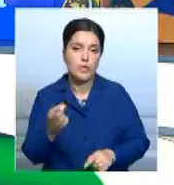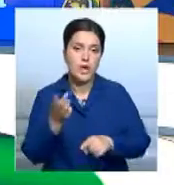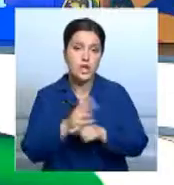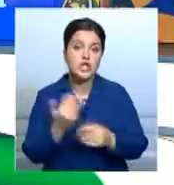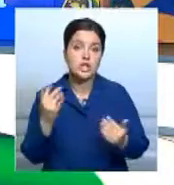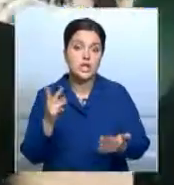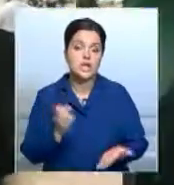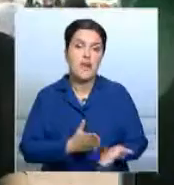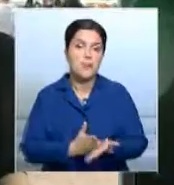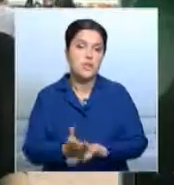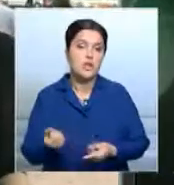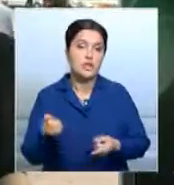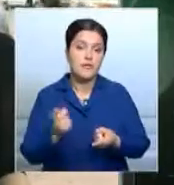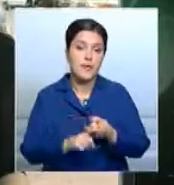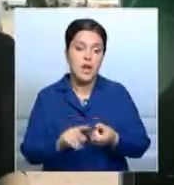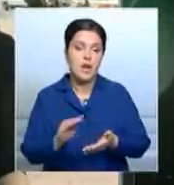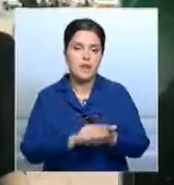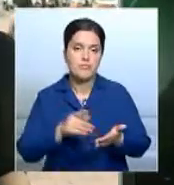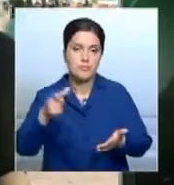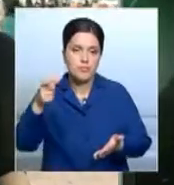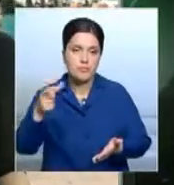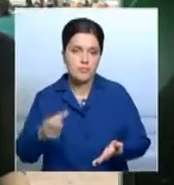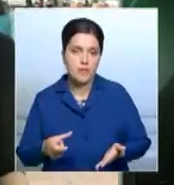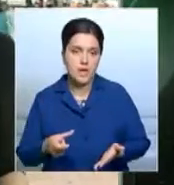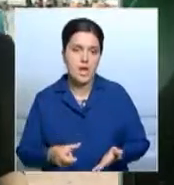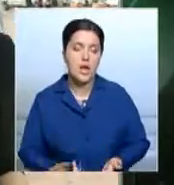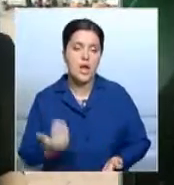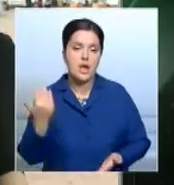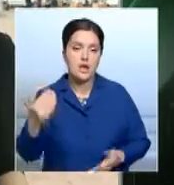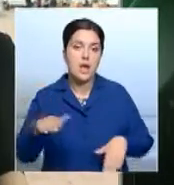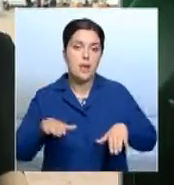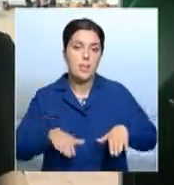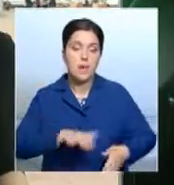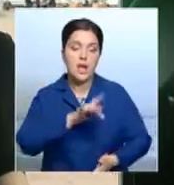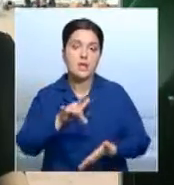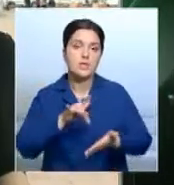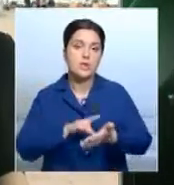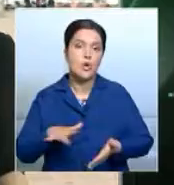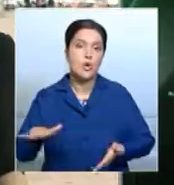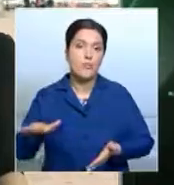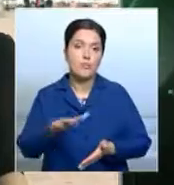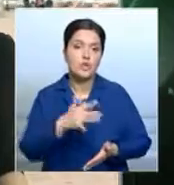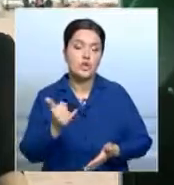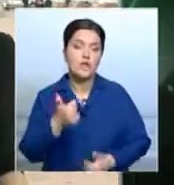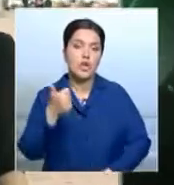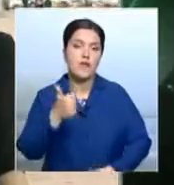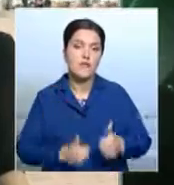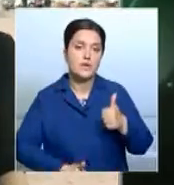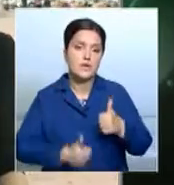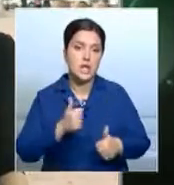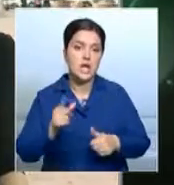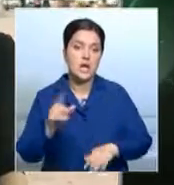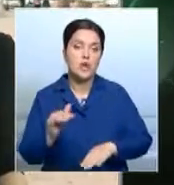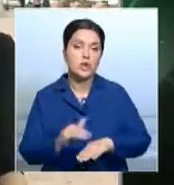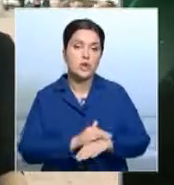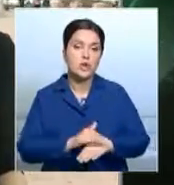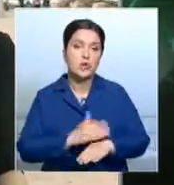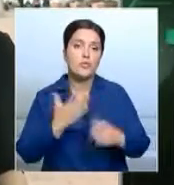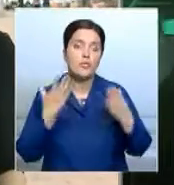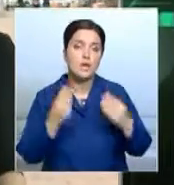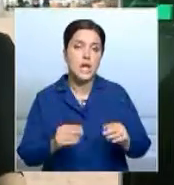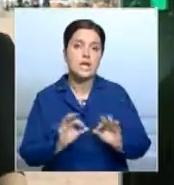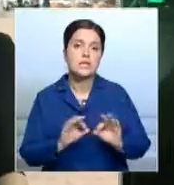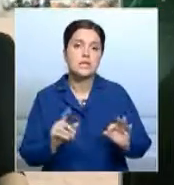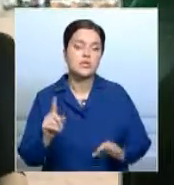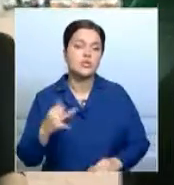желающие. Сейчас на прямой связи с нами Марал Аманжолова. Она находится на городской площади, где проходит фестиваль. Марал,